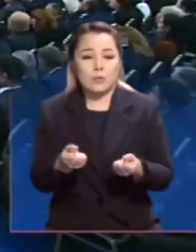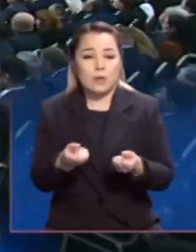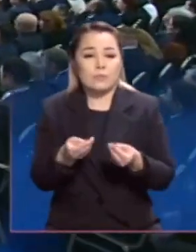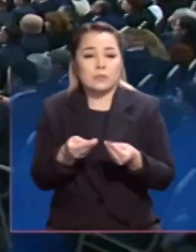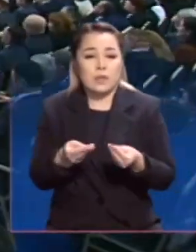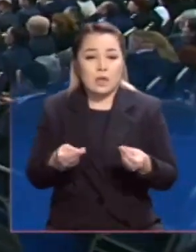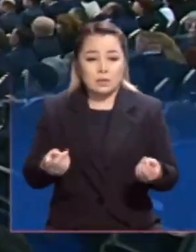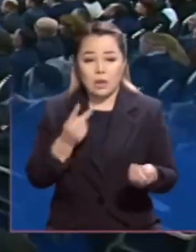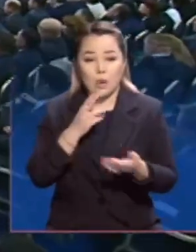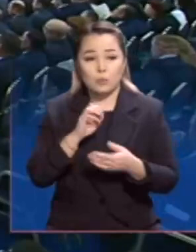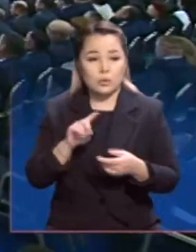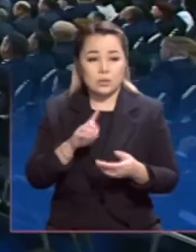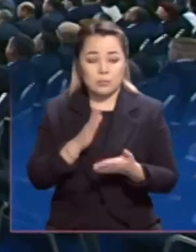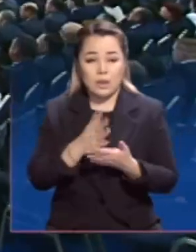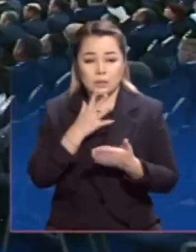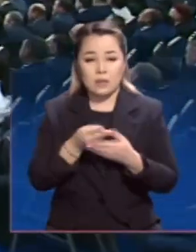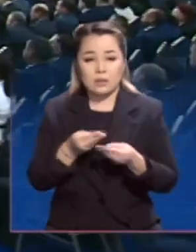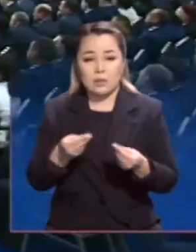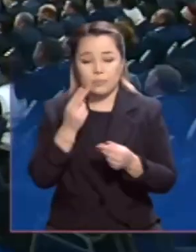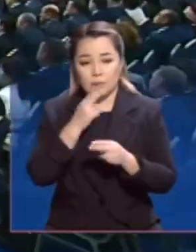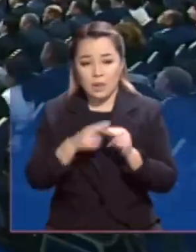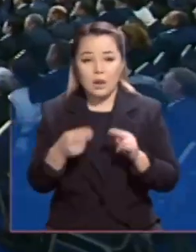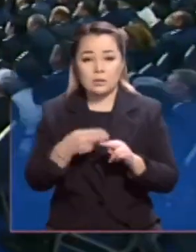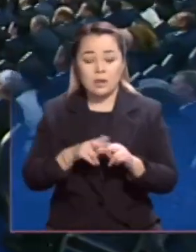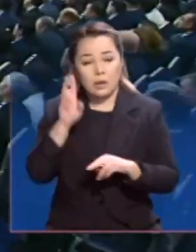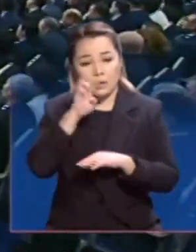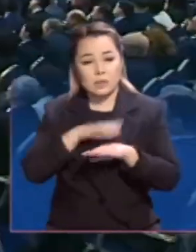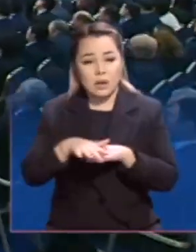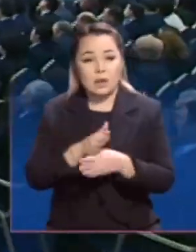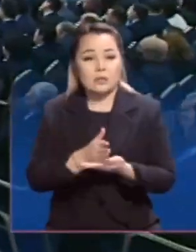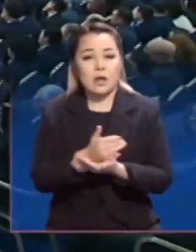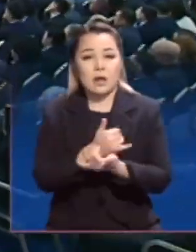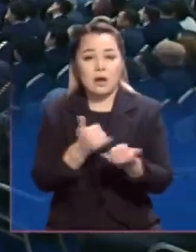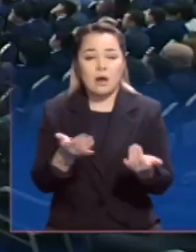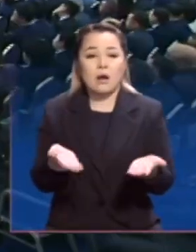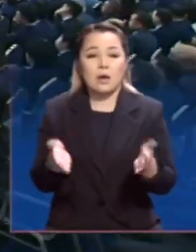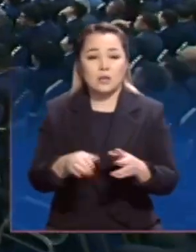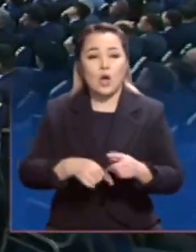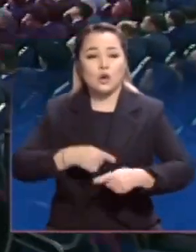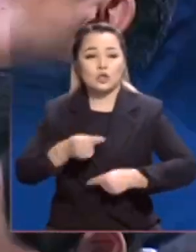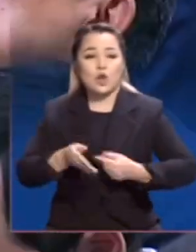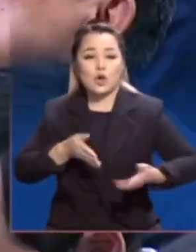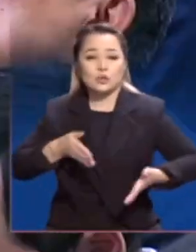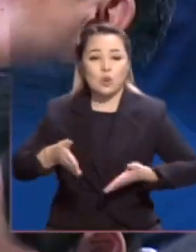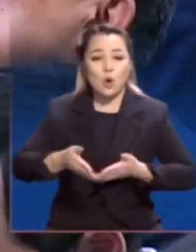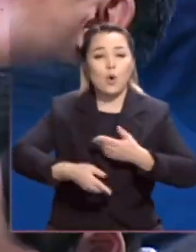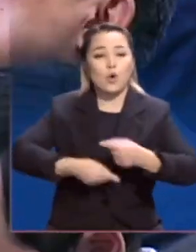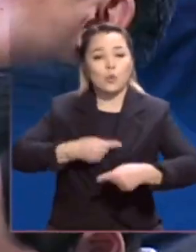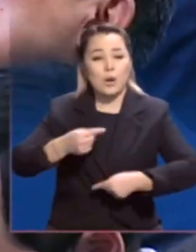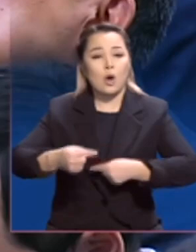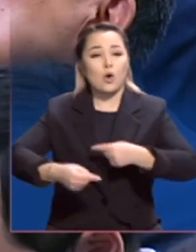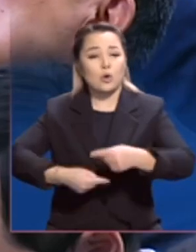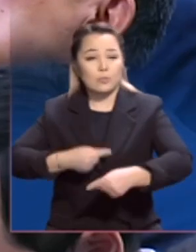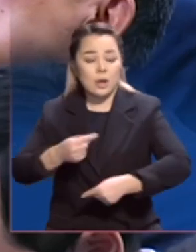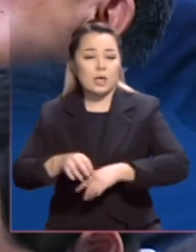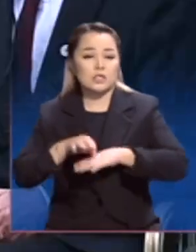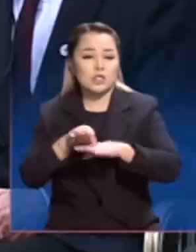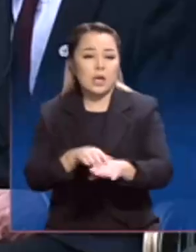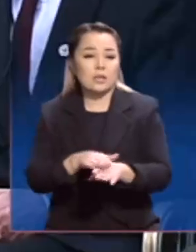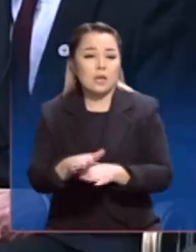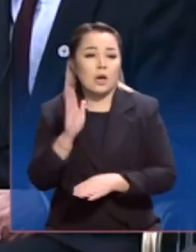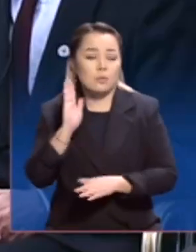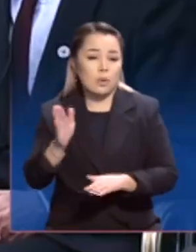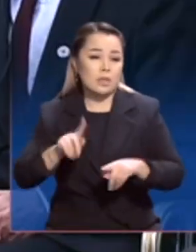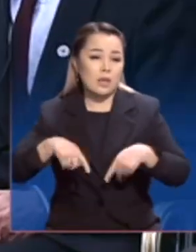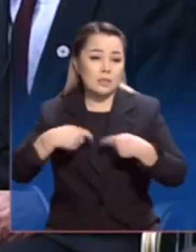ереді де кетеді. Ал елге жасаған қызмет артта қалған із, ол ұрпақтан ұрпаққа жетеді.